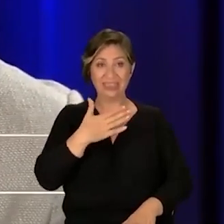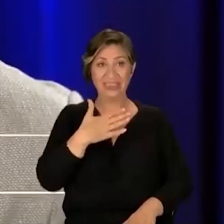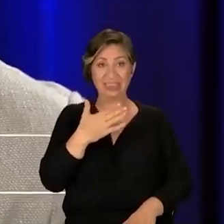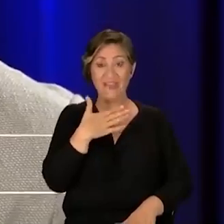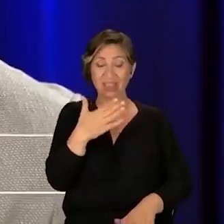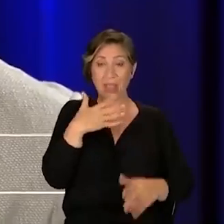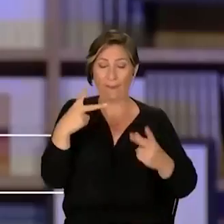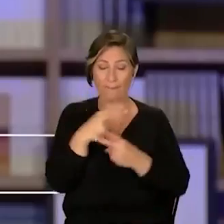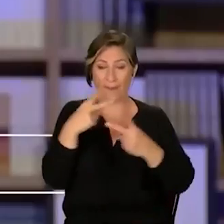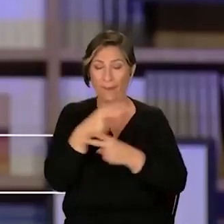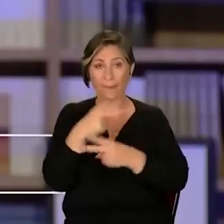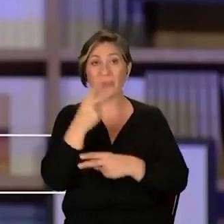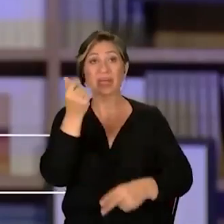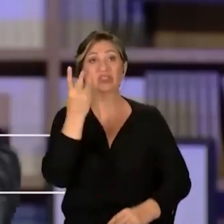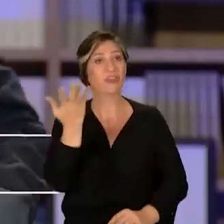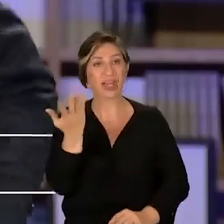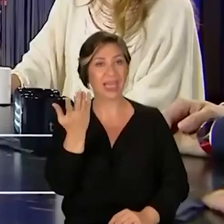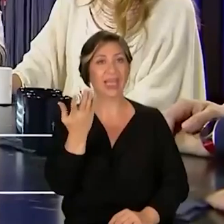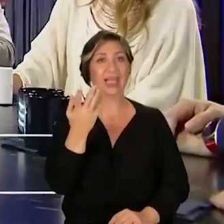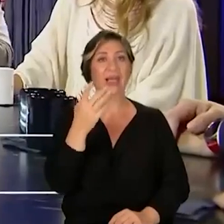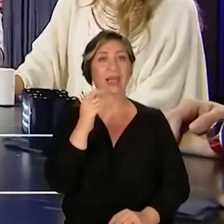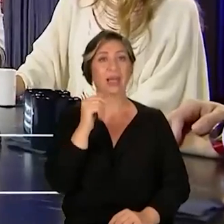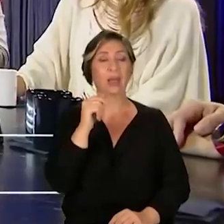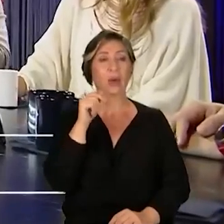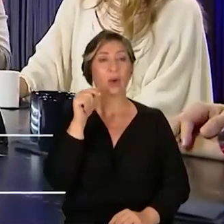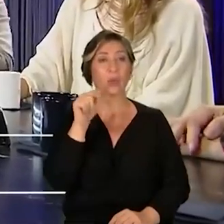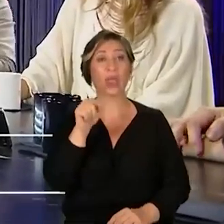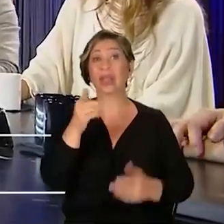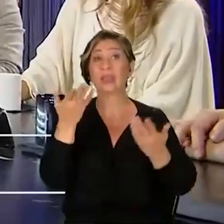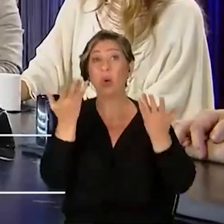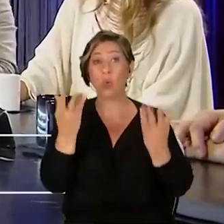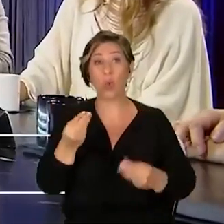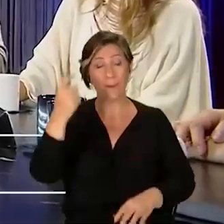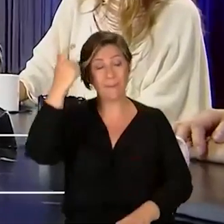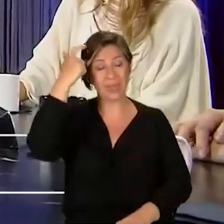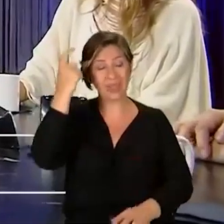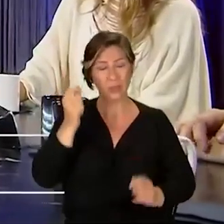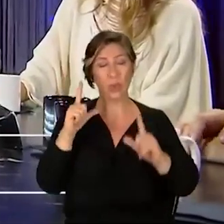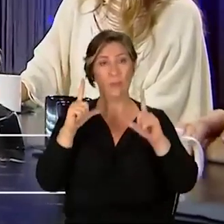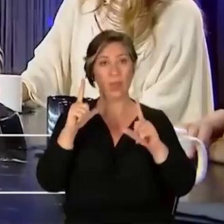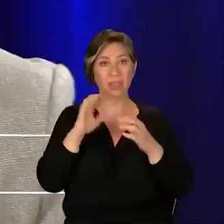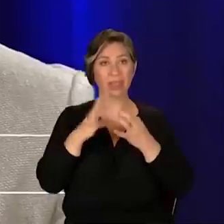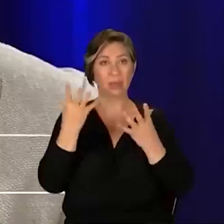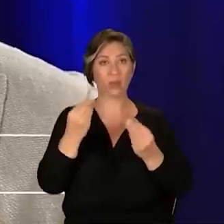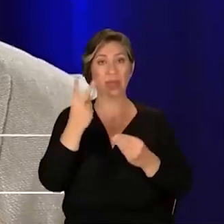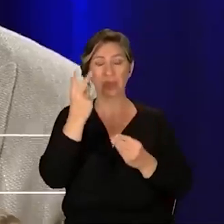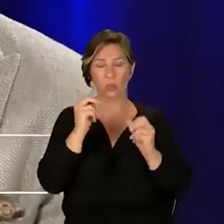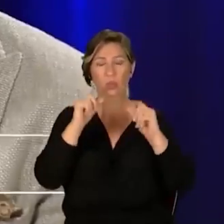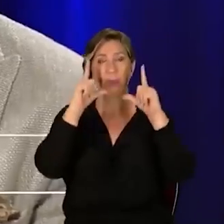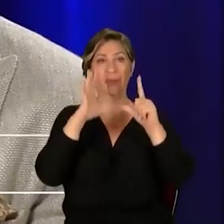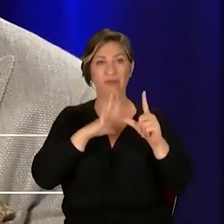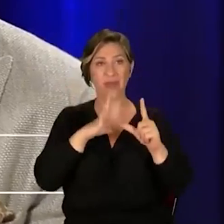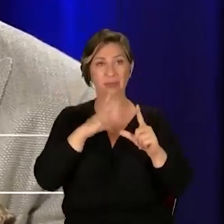doğru yaklaşıyor. Tıpkı Latincesini söylemeyeceğim. Bunlar ne yapıyor? Beyinde uyanmaya sebep oluyor. Şimdi iki çeşit uyanma var.